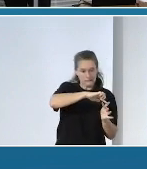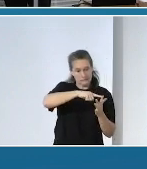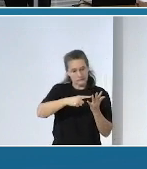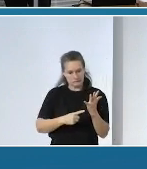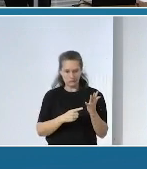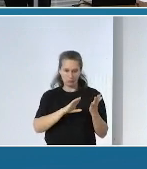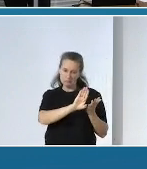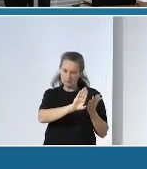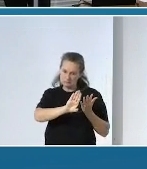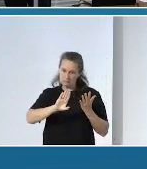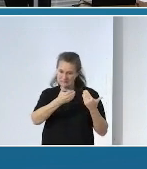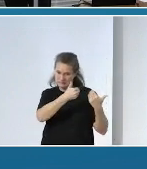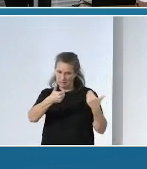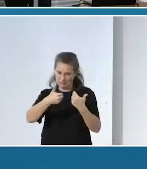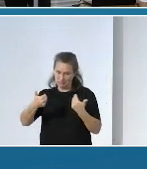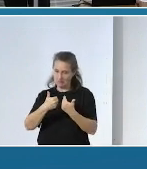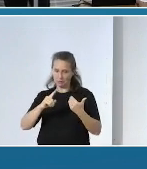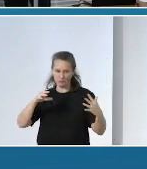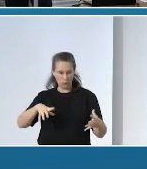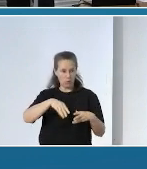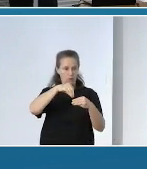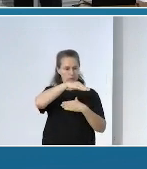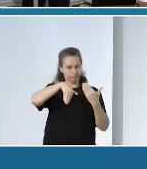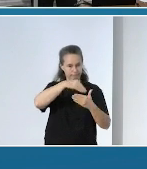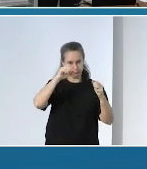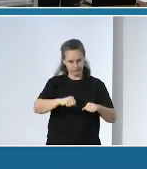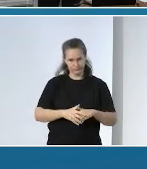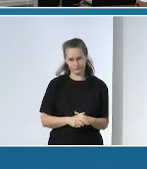des entités séparées et étanches.